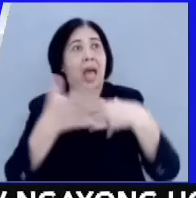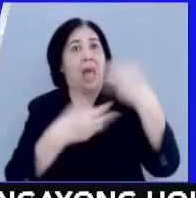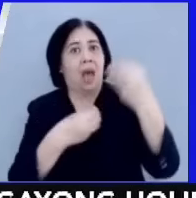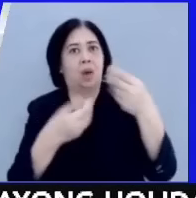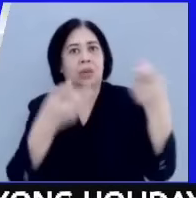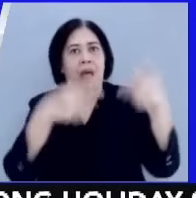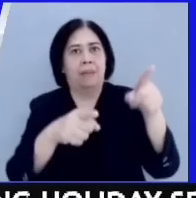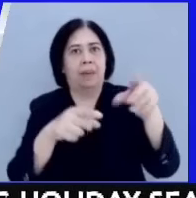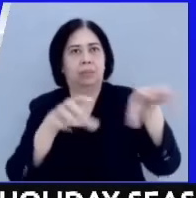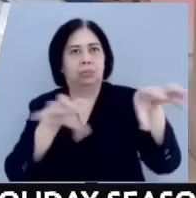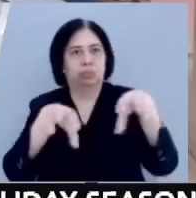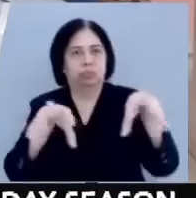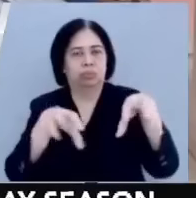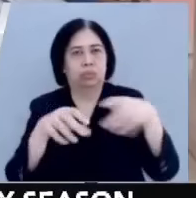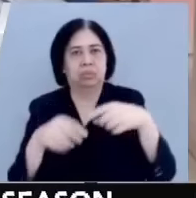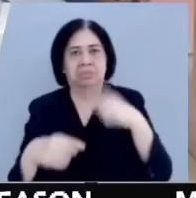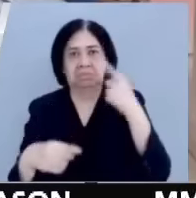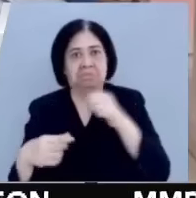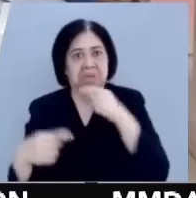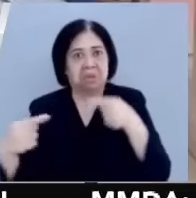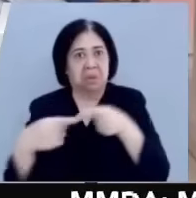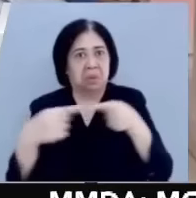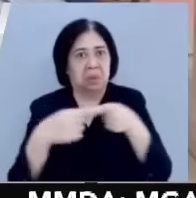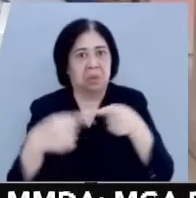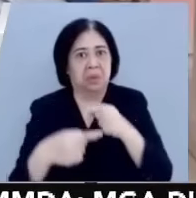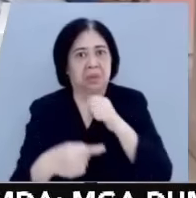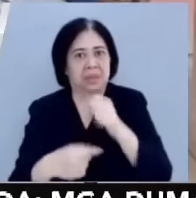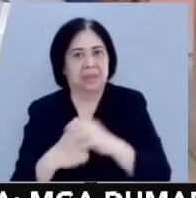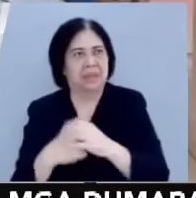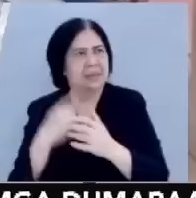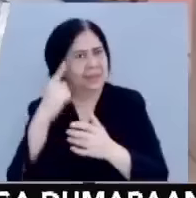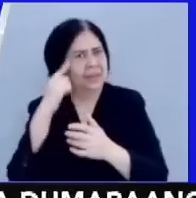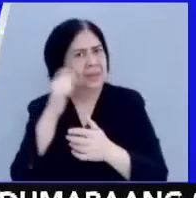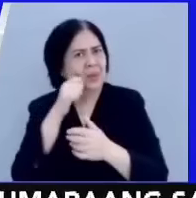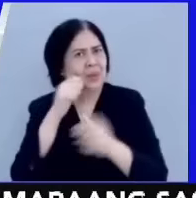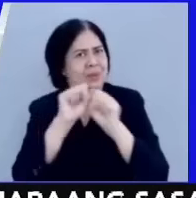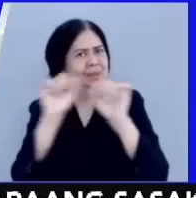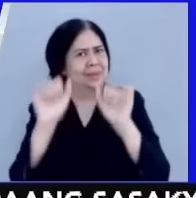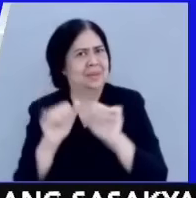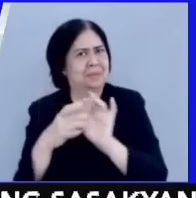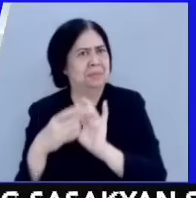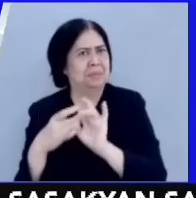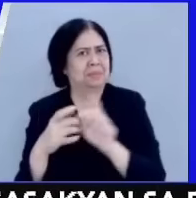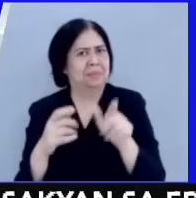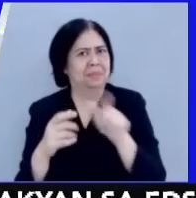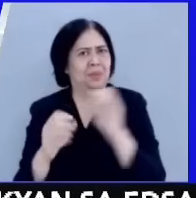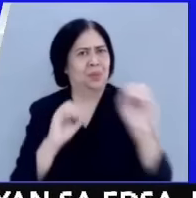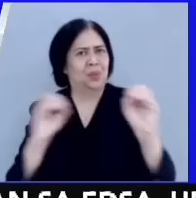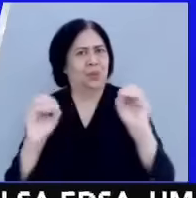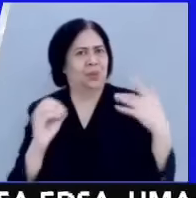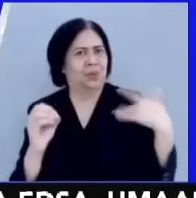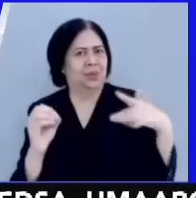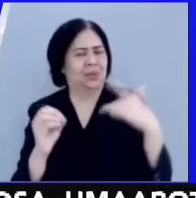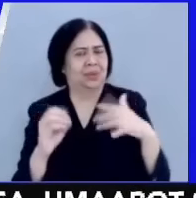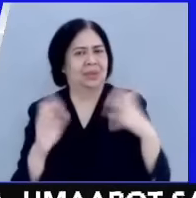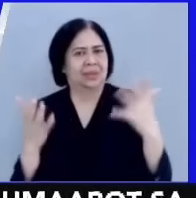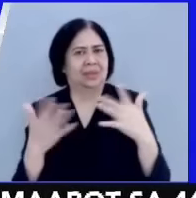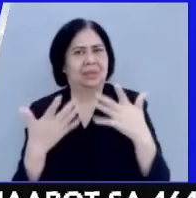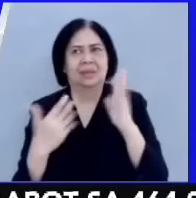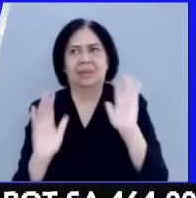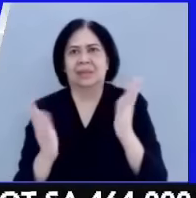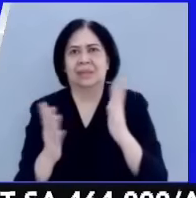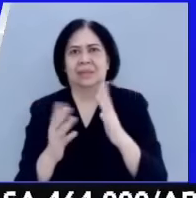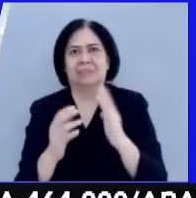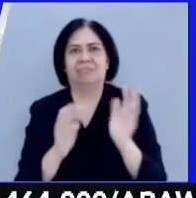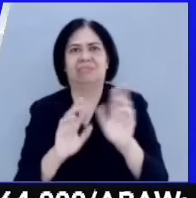hindi pa sila magkakaaway mga high value ano ah Parang may sistema na sila eh may kanya-kanyang ano kaya nga ano na sila eh organized crime na talaga